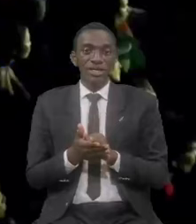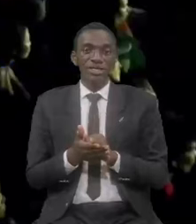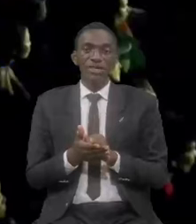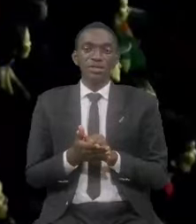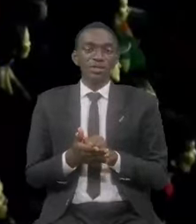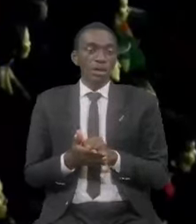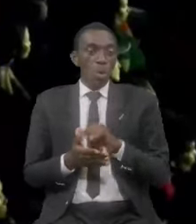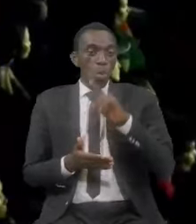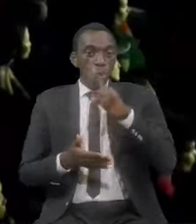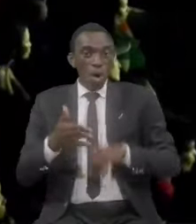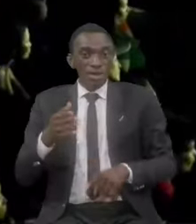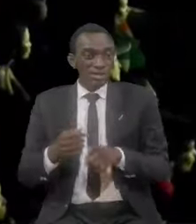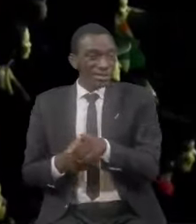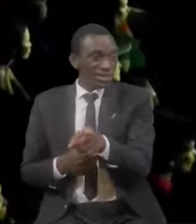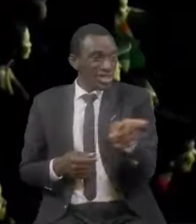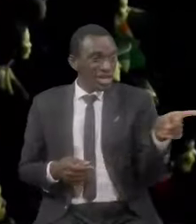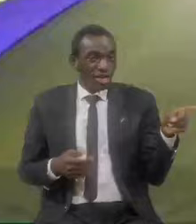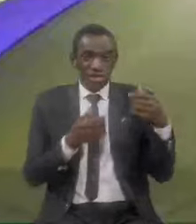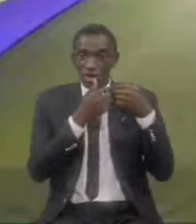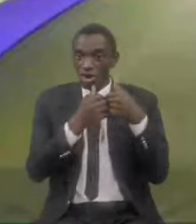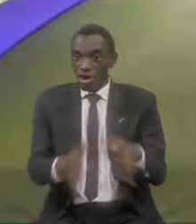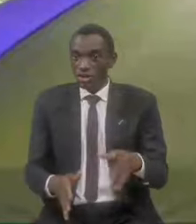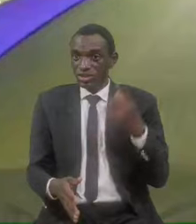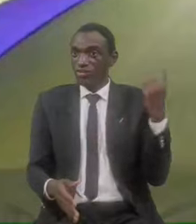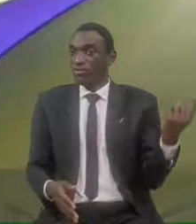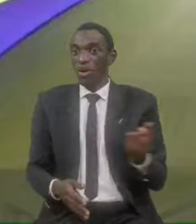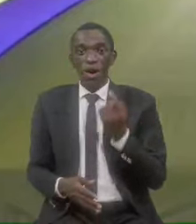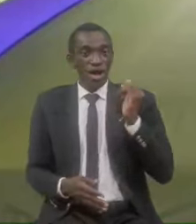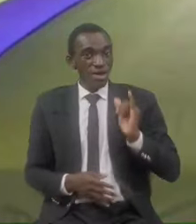Que ceux qu'ils ont perdu à jamais,